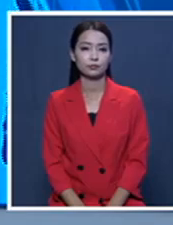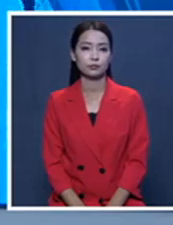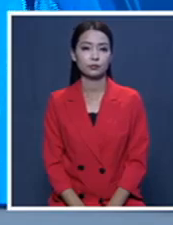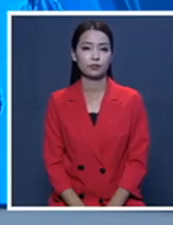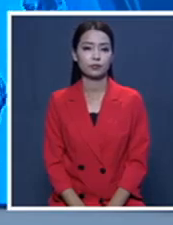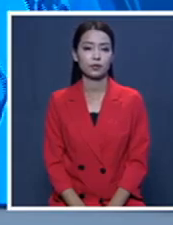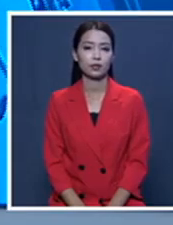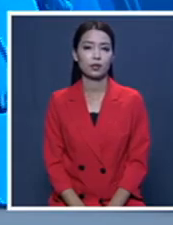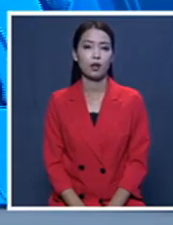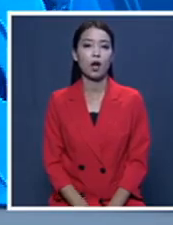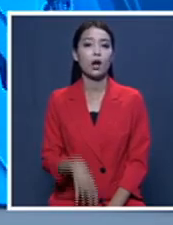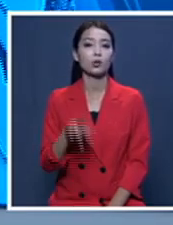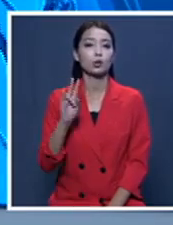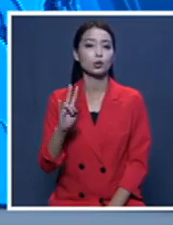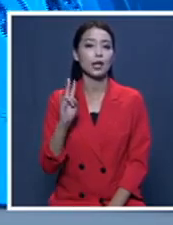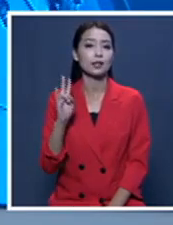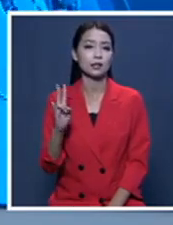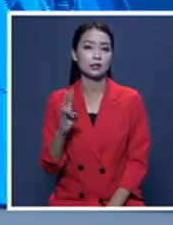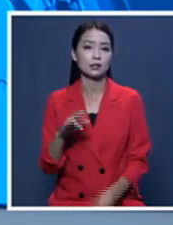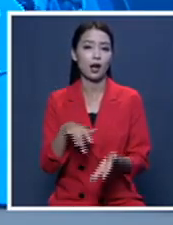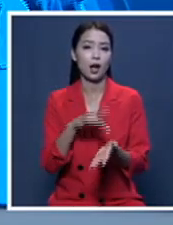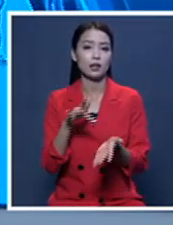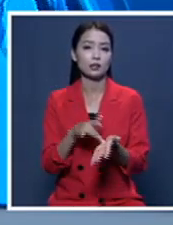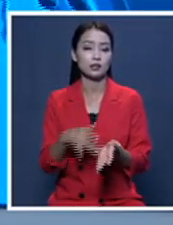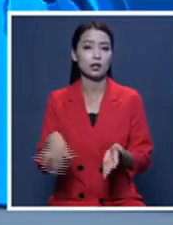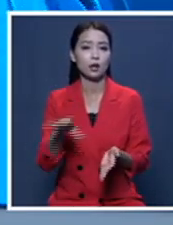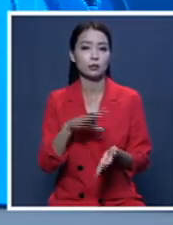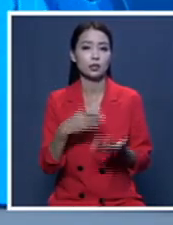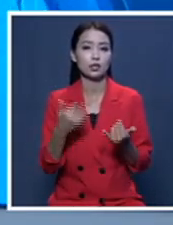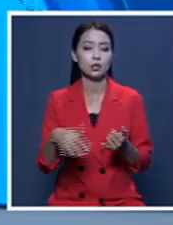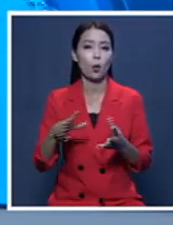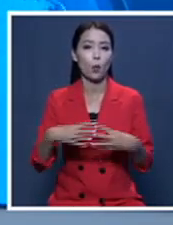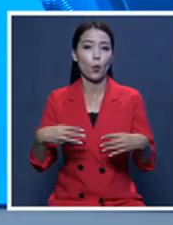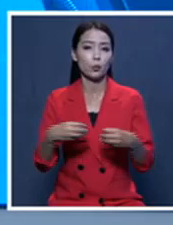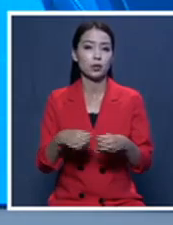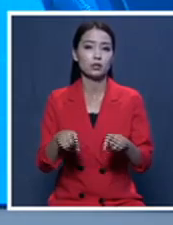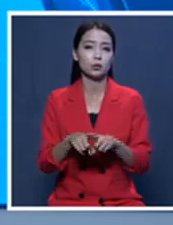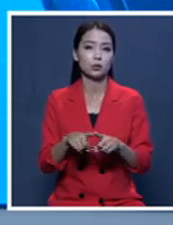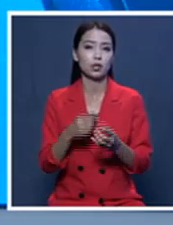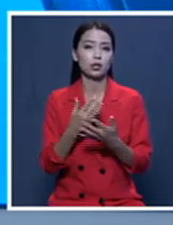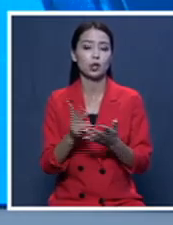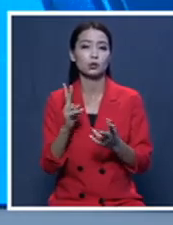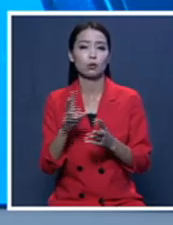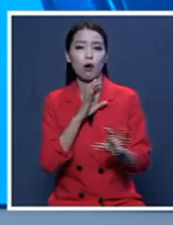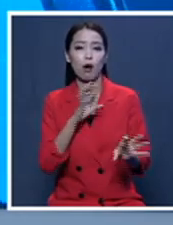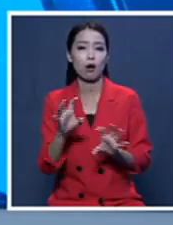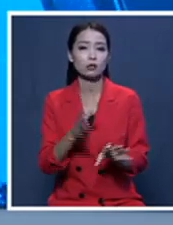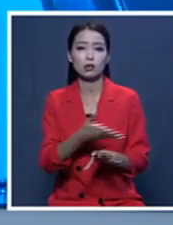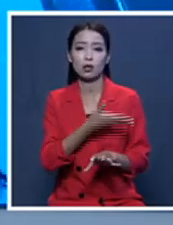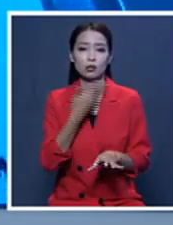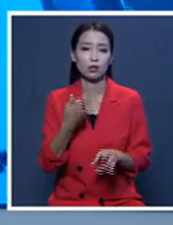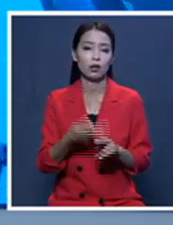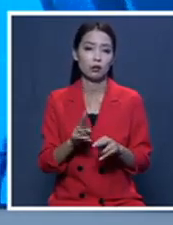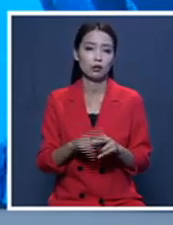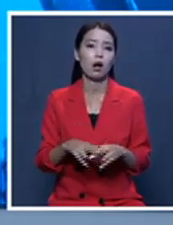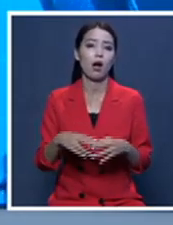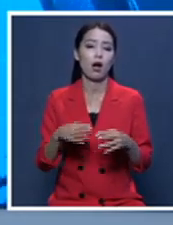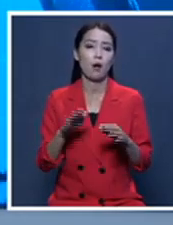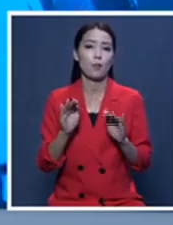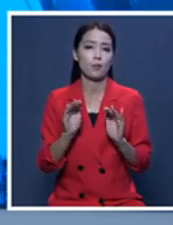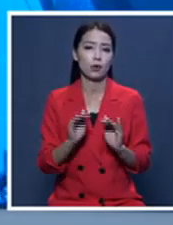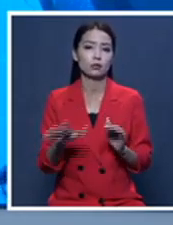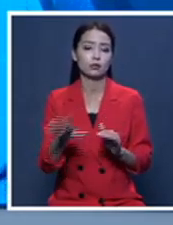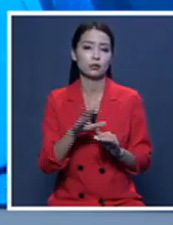Ел жаңалықтары. Нұр-Сұлтан қаласында аз қамтылған отбасынан шыққан және асыраушысыз қалған балаларға мектеп формасын алу үшін